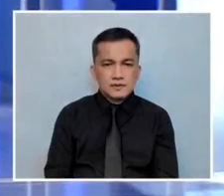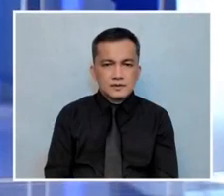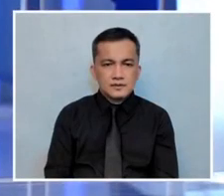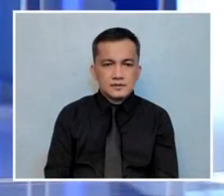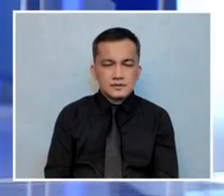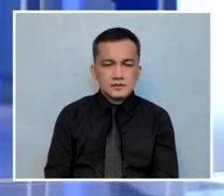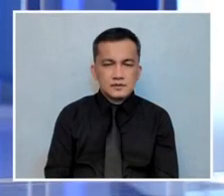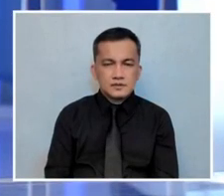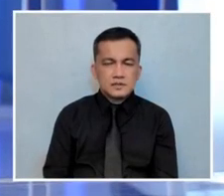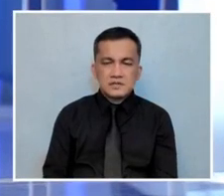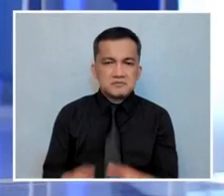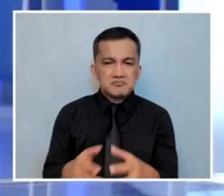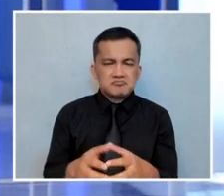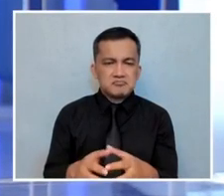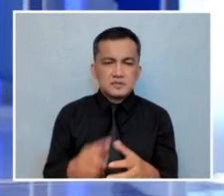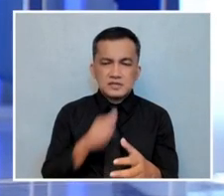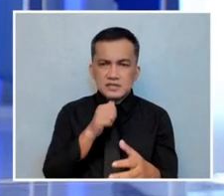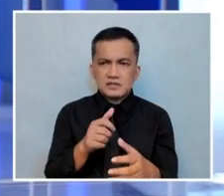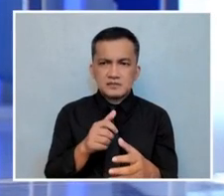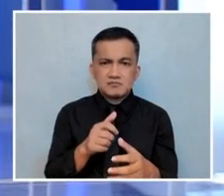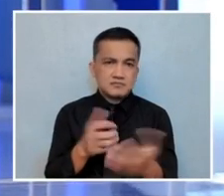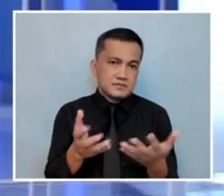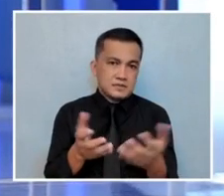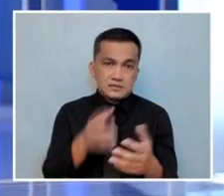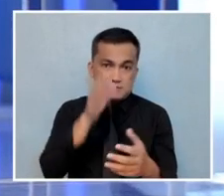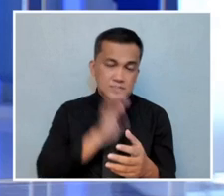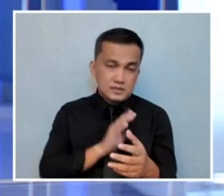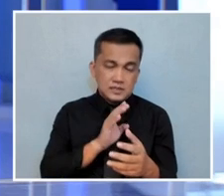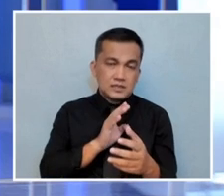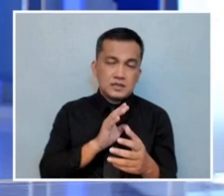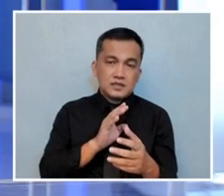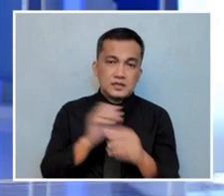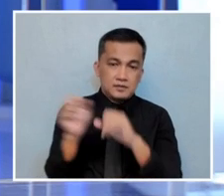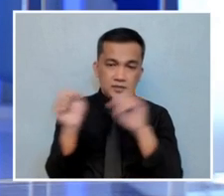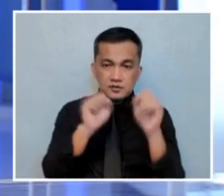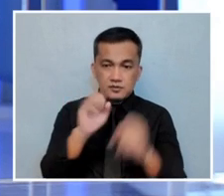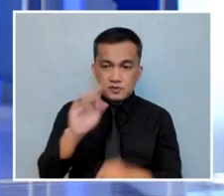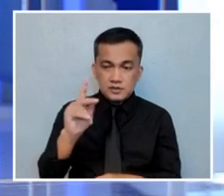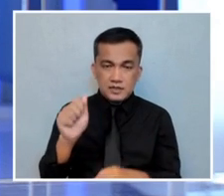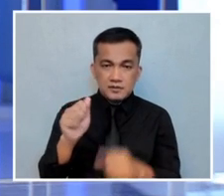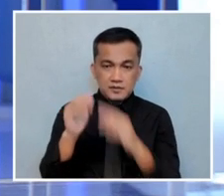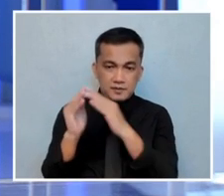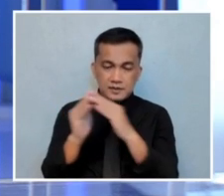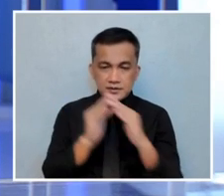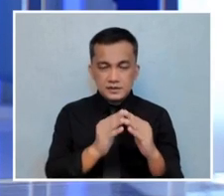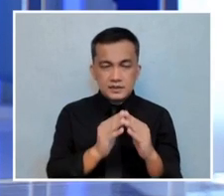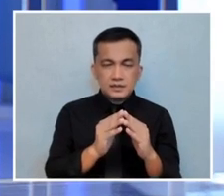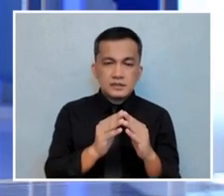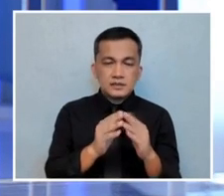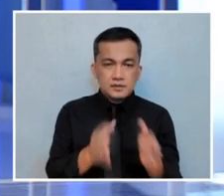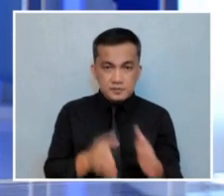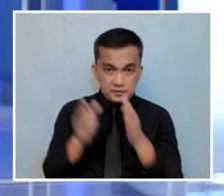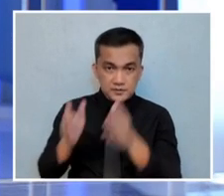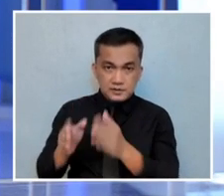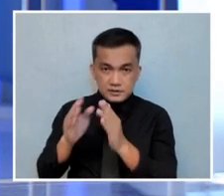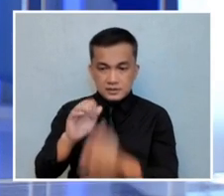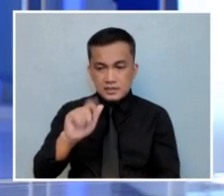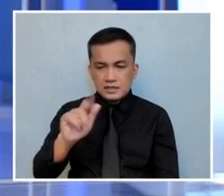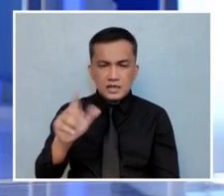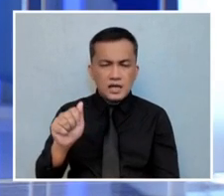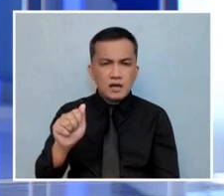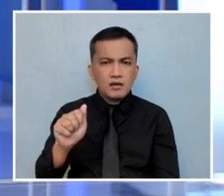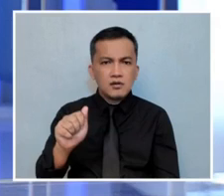Hindi man gaanong napinsala ng bagyong Florita ang mga bahay at infrastruktura sa Alcala, Cagayan, pinadapa naman nito ang